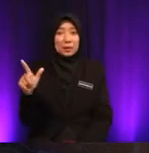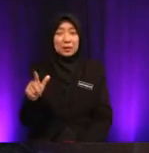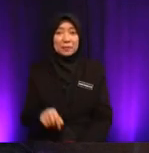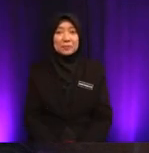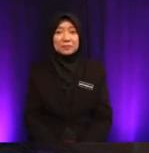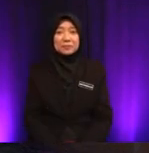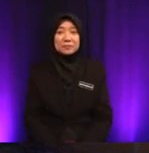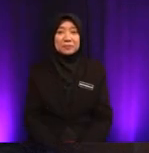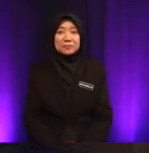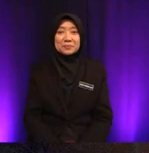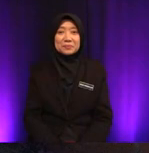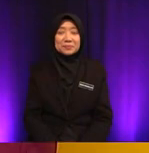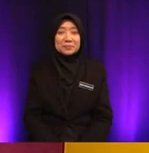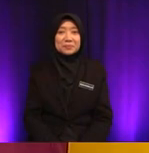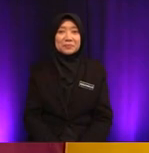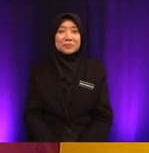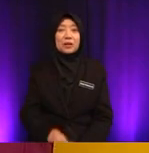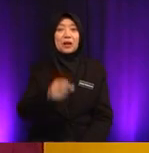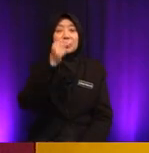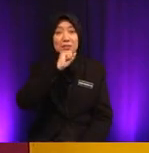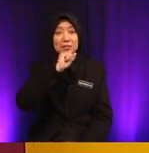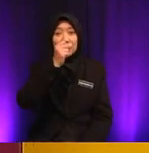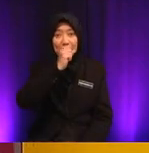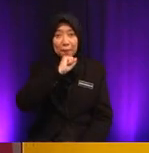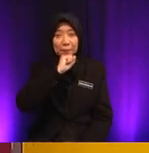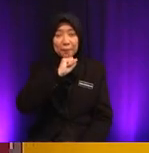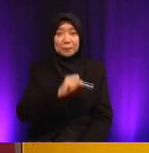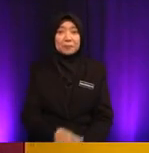Oke ice cream Oke